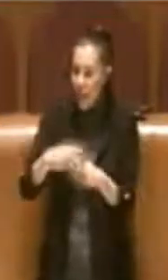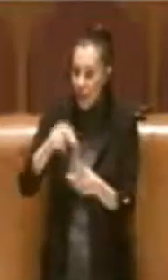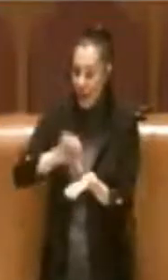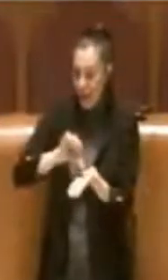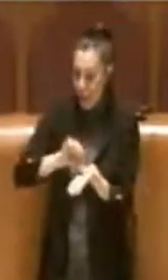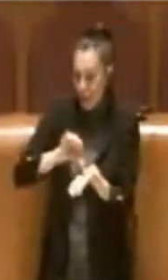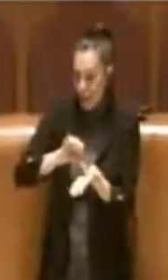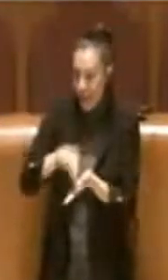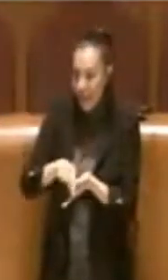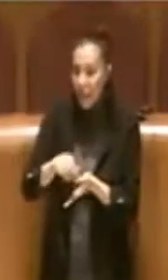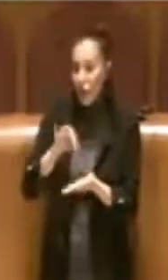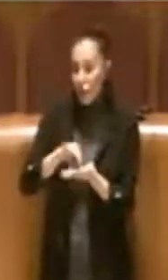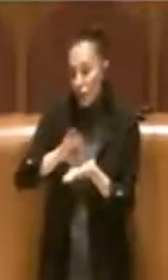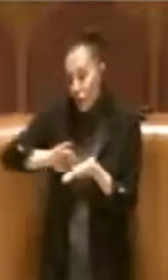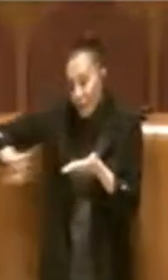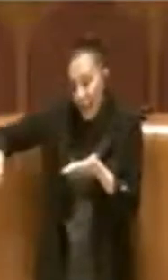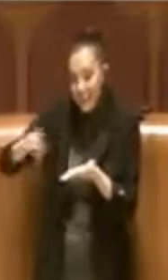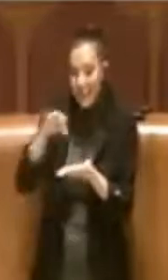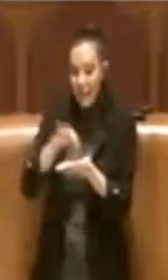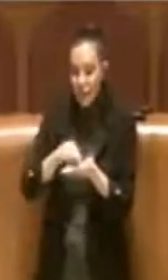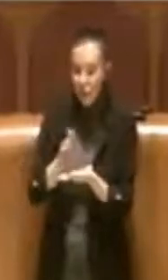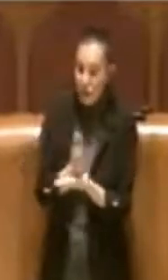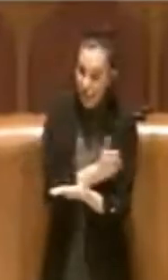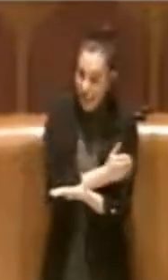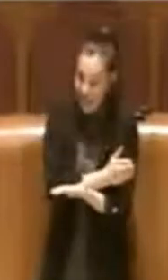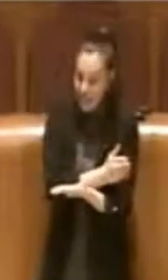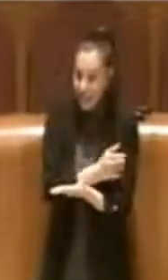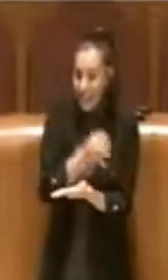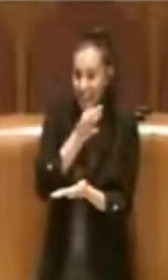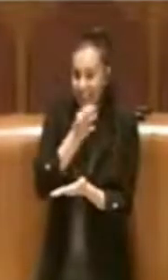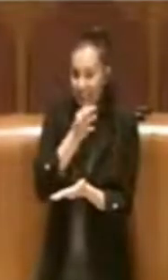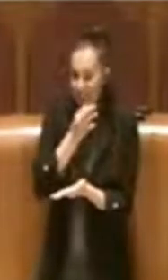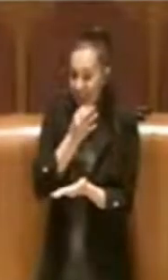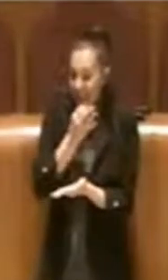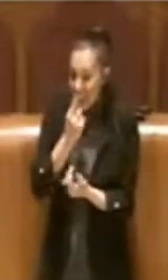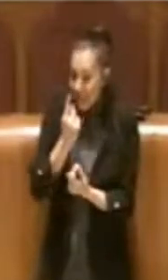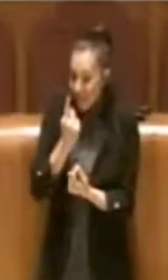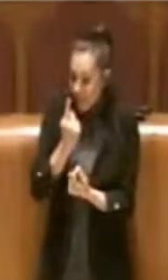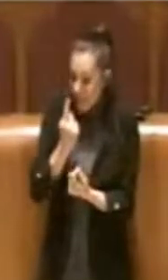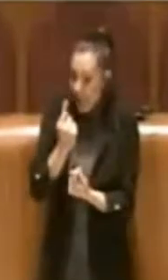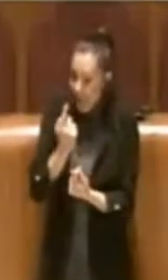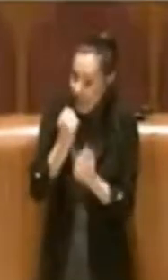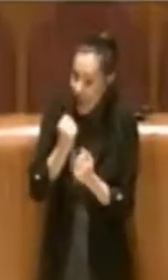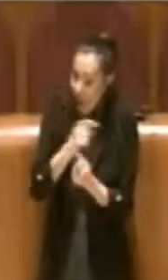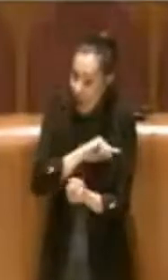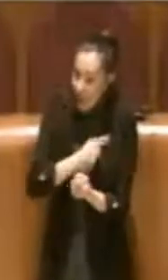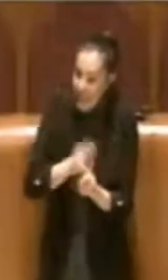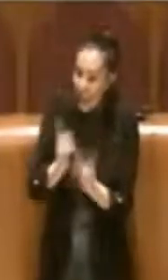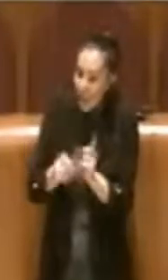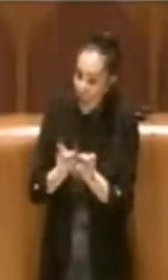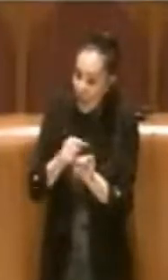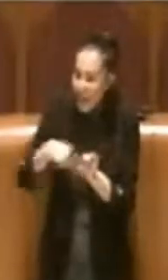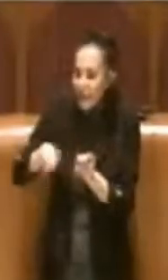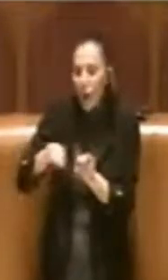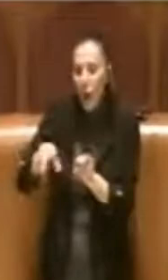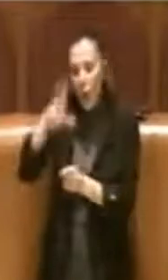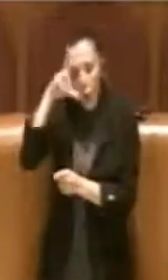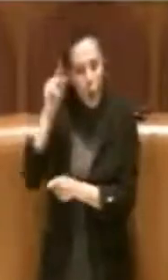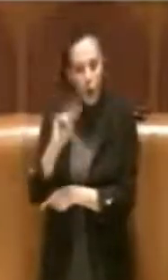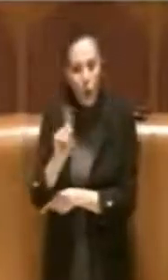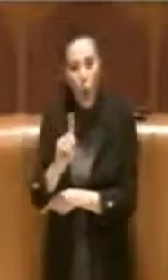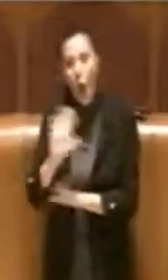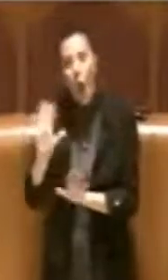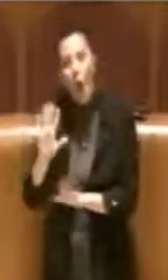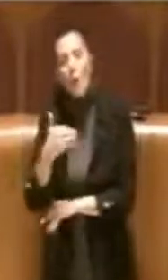al centro-destra che al centro-sinistra o comunque a quelle forze che sicuramente, salvo, ripeto, che disconoscano e dicono no, ma